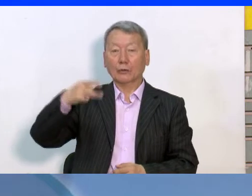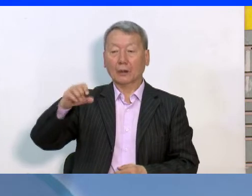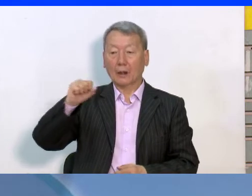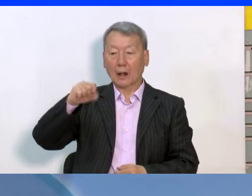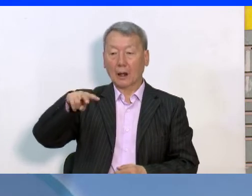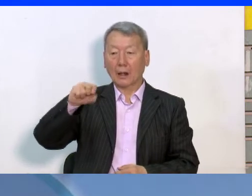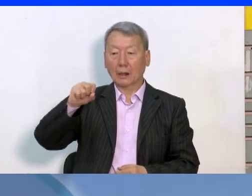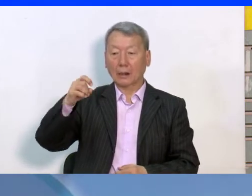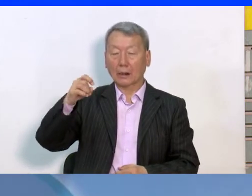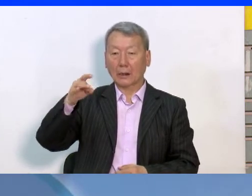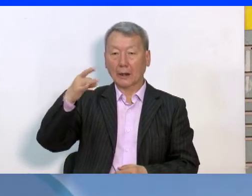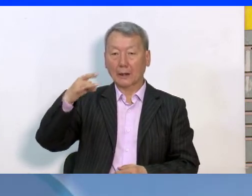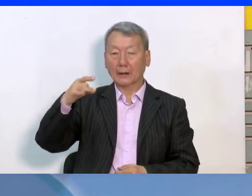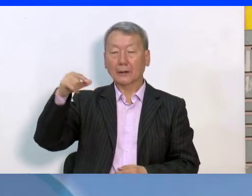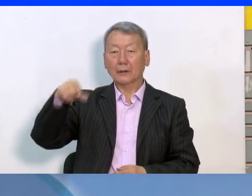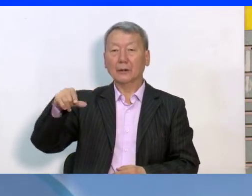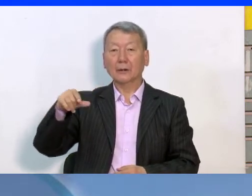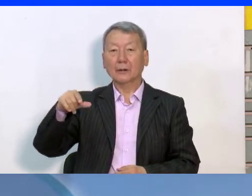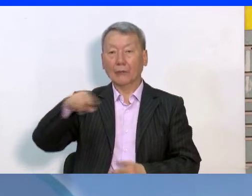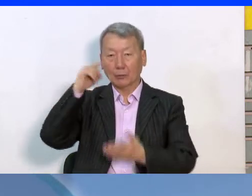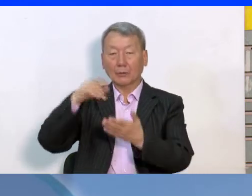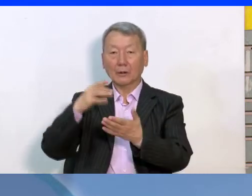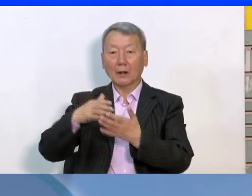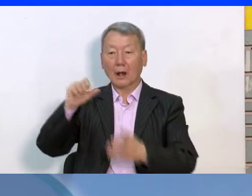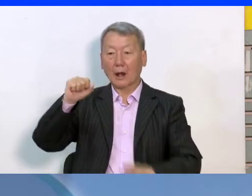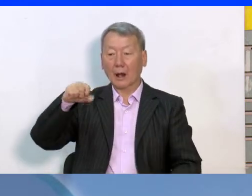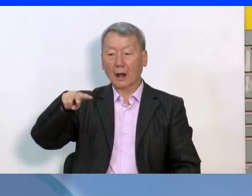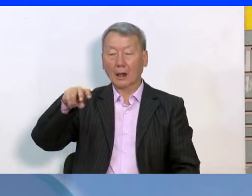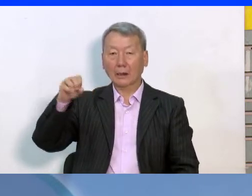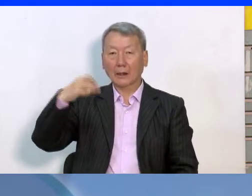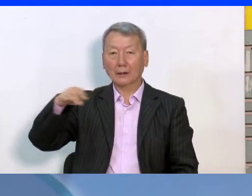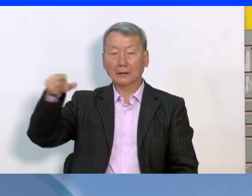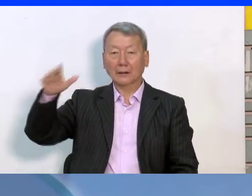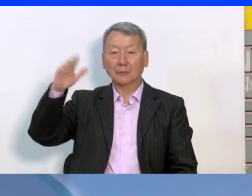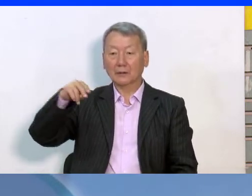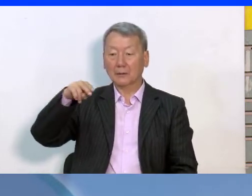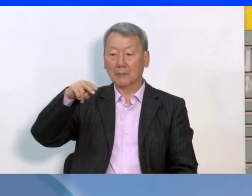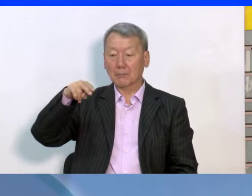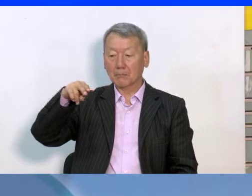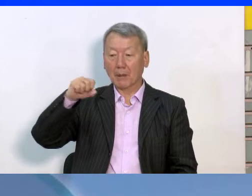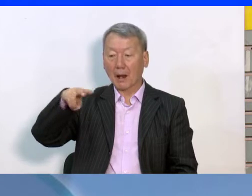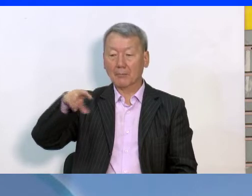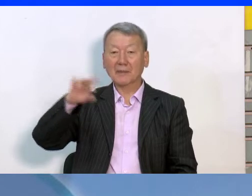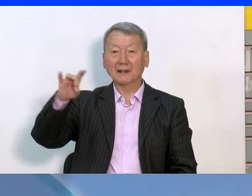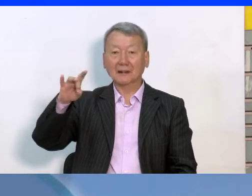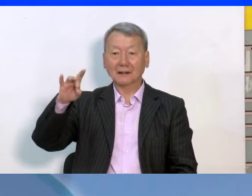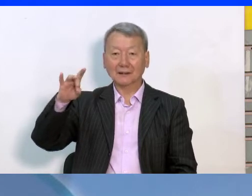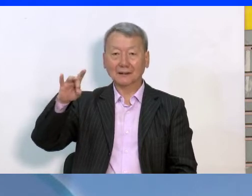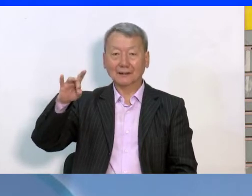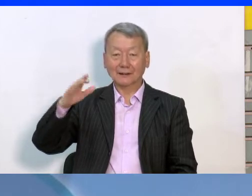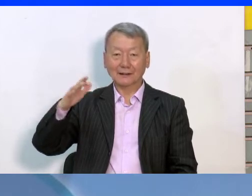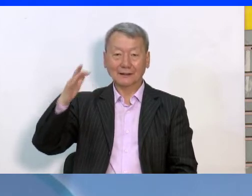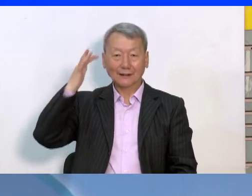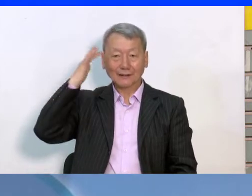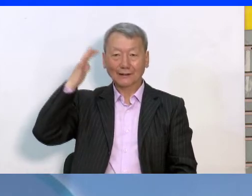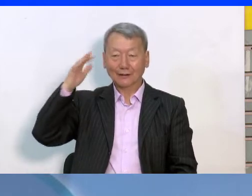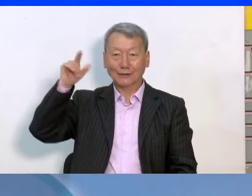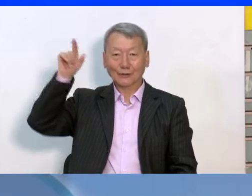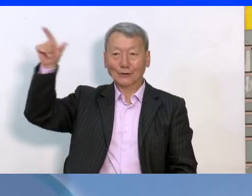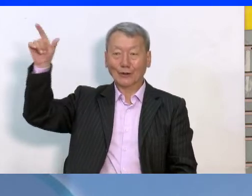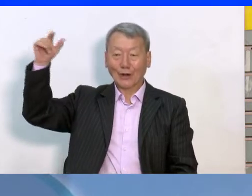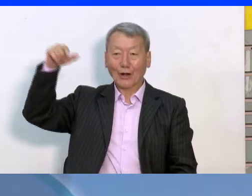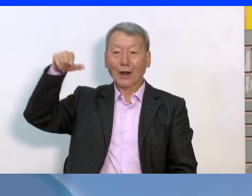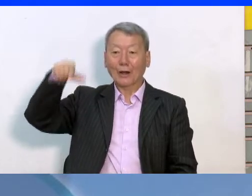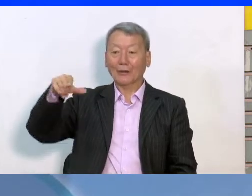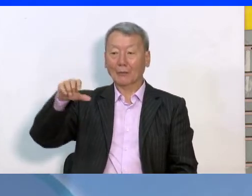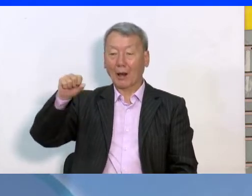дагы суроо бар. Бул Алайда памирлик кыргыздарга үй салынып баштады. Бирок ал нарындагы